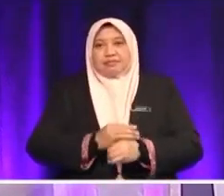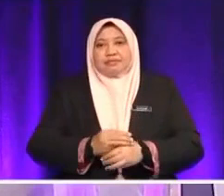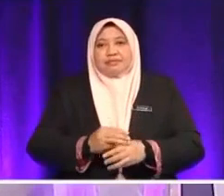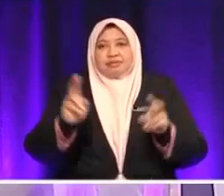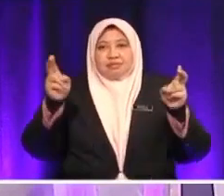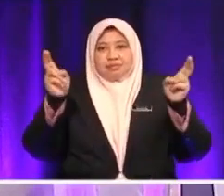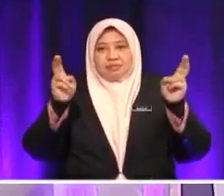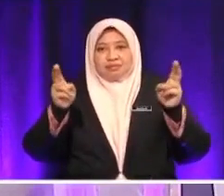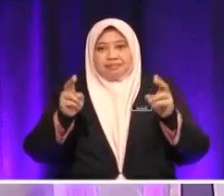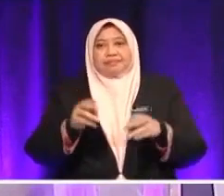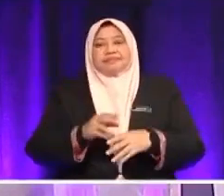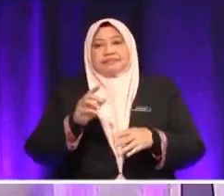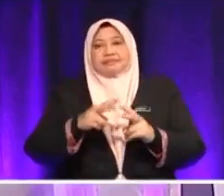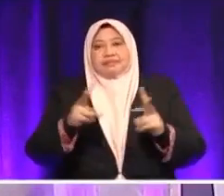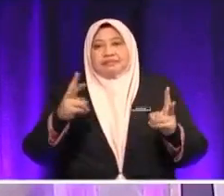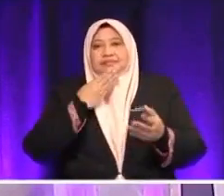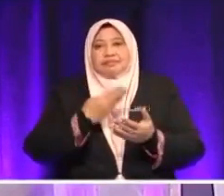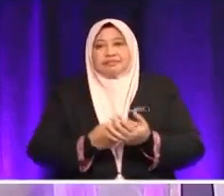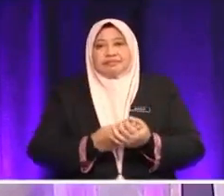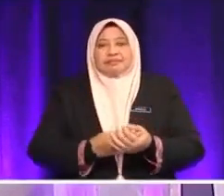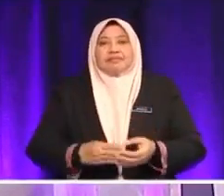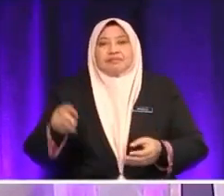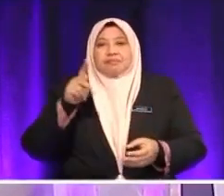Blood kotak dalam sukatans